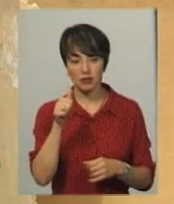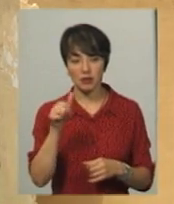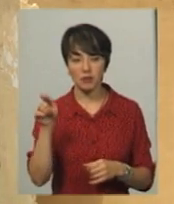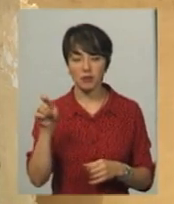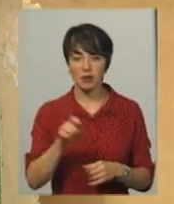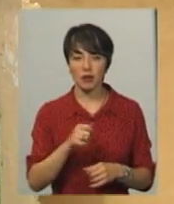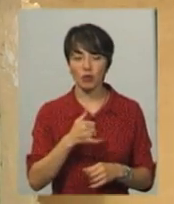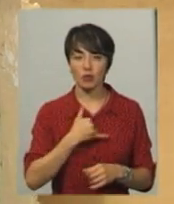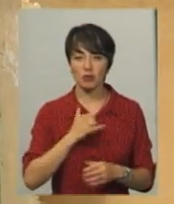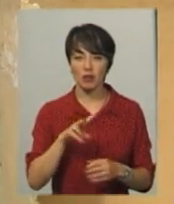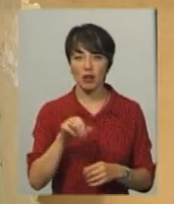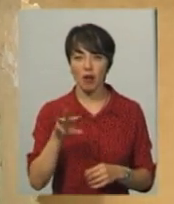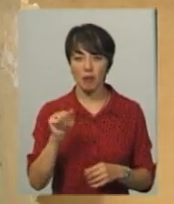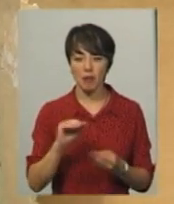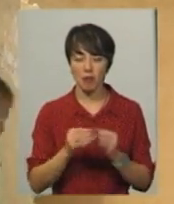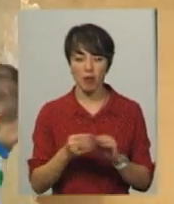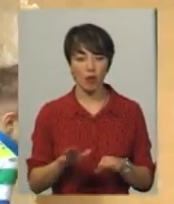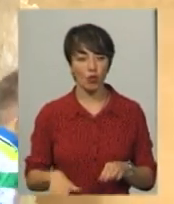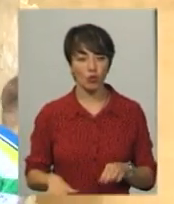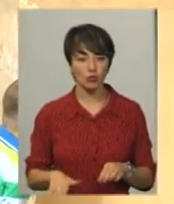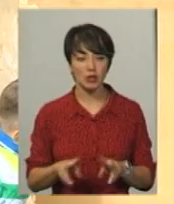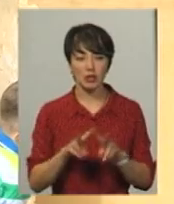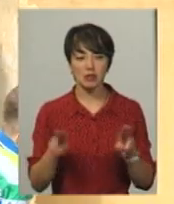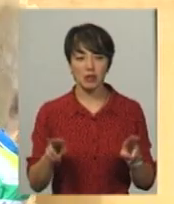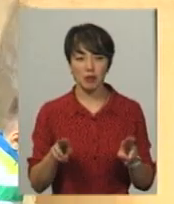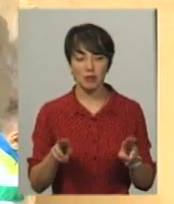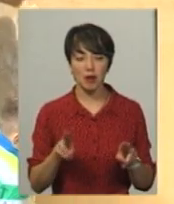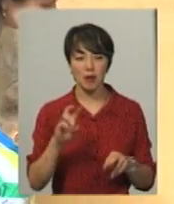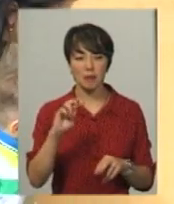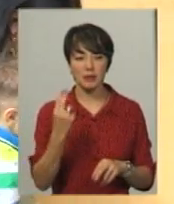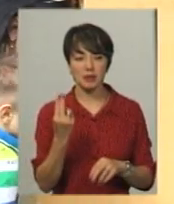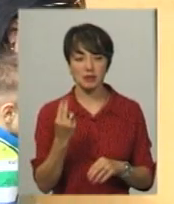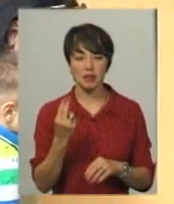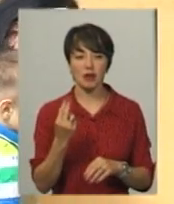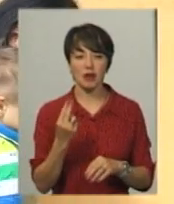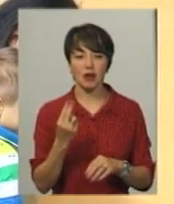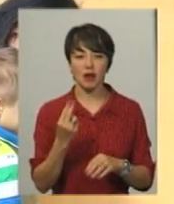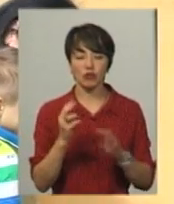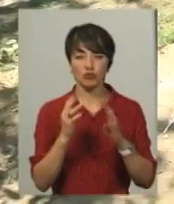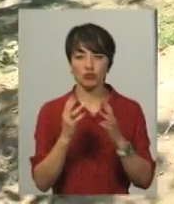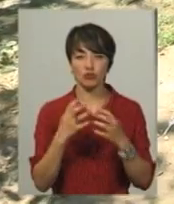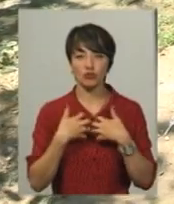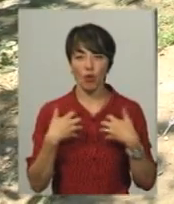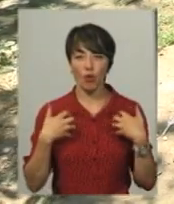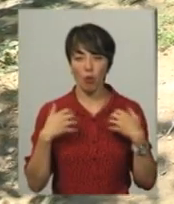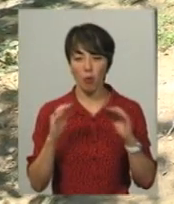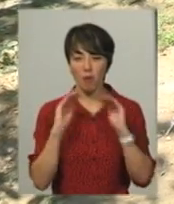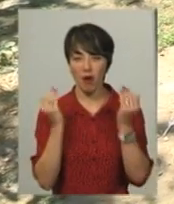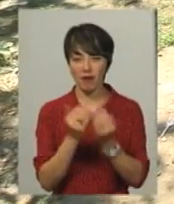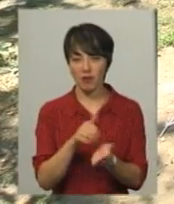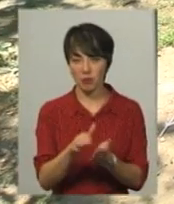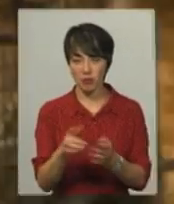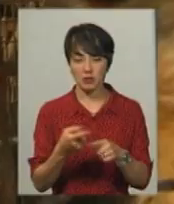у нас лама, в неї проблема з ножкою. Так само в Білої церкві контактний зоопарк відмовився від неї, цієї тварини, і